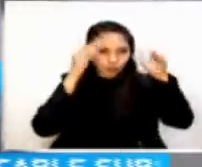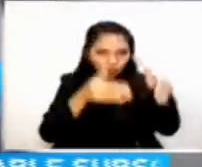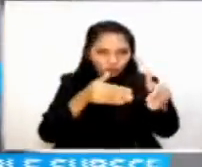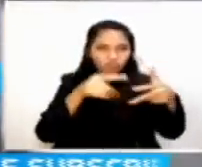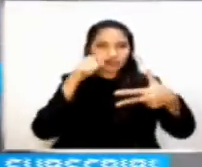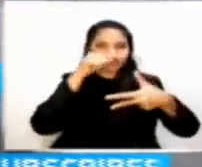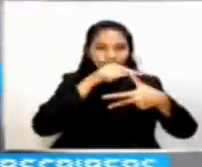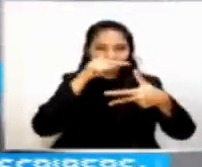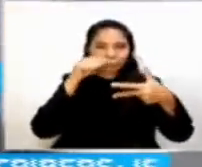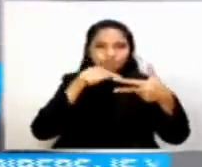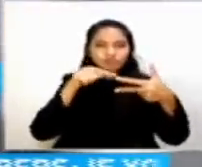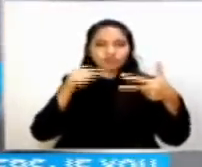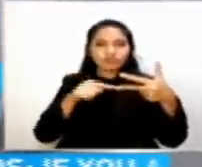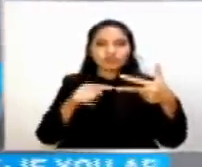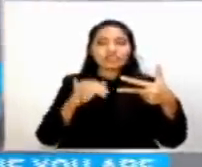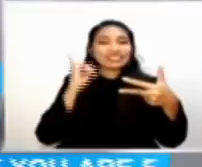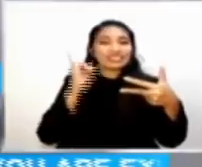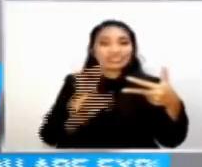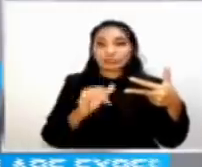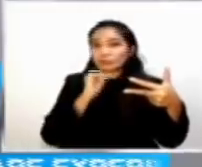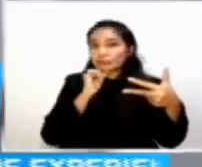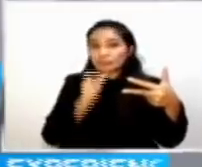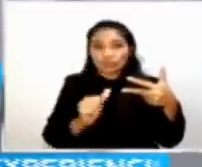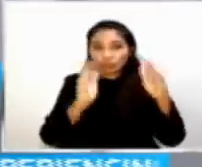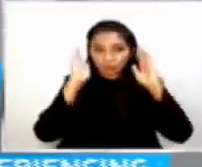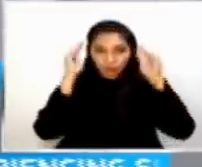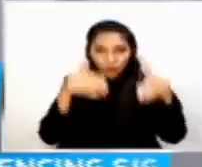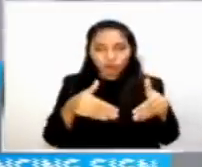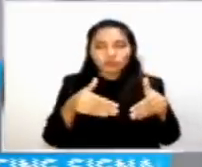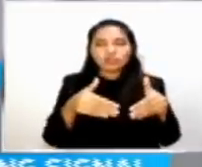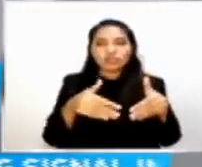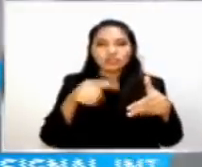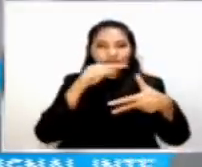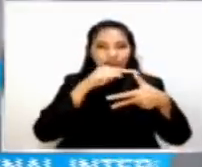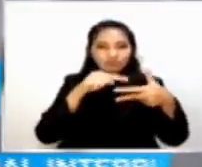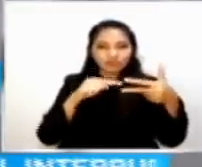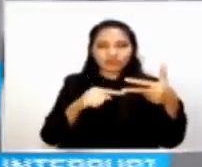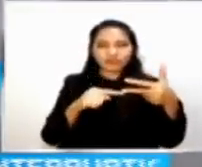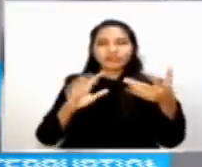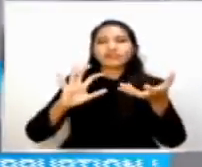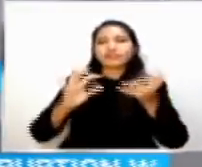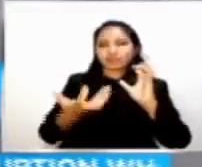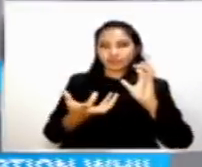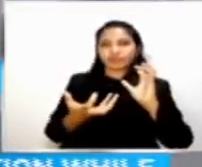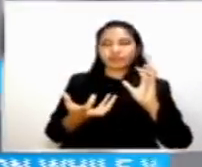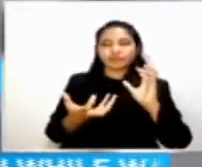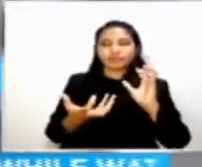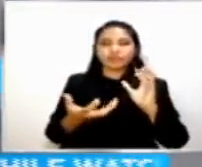siya in-address point by point by point, we have a miserable state such as what we have now.